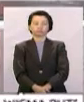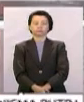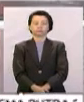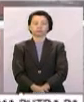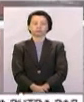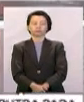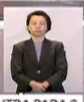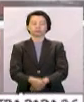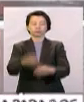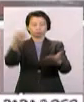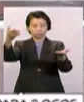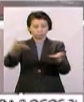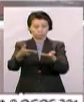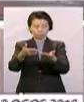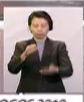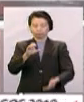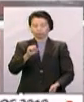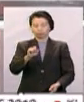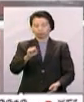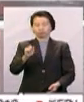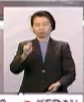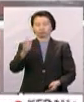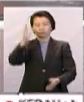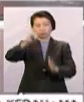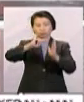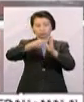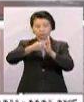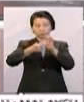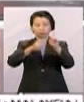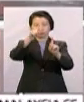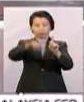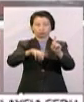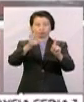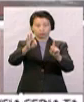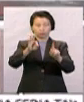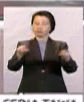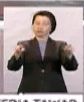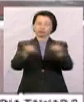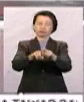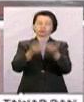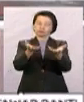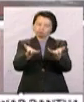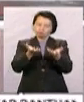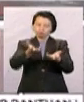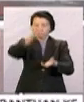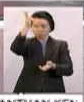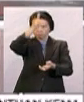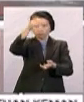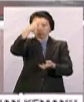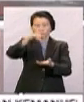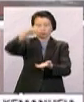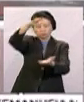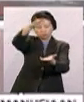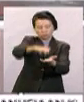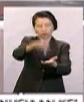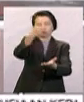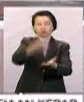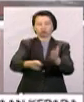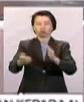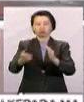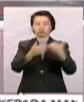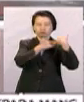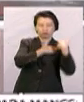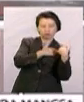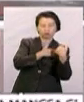Sementara itu, pengenalan semula SST yang dijangka dikuatkuasakan pada September ini selaras hasrat kerajaan untuk mengurangkan kos beban